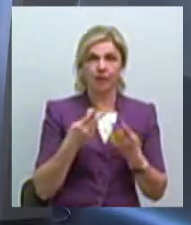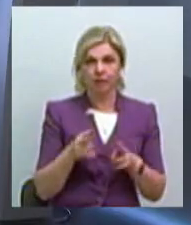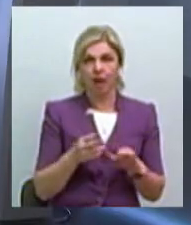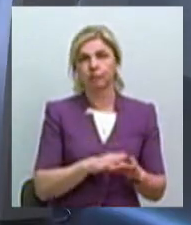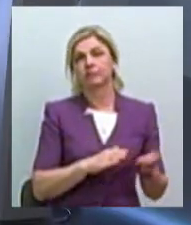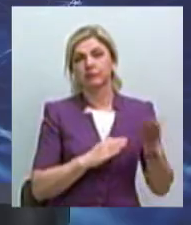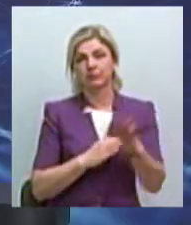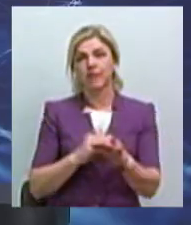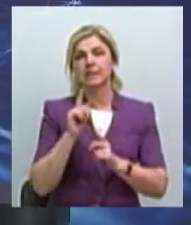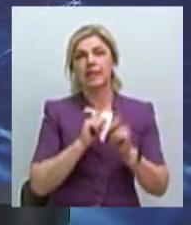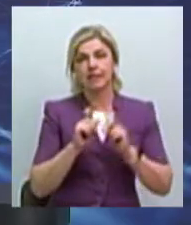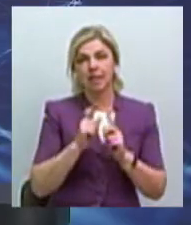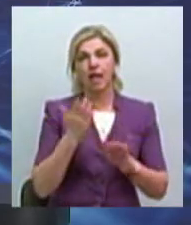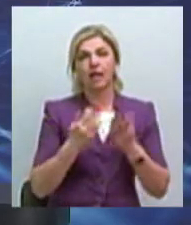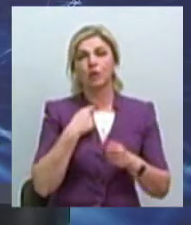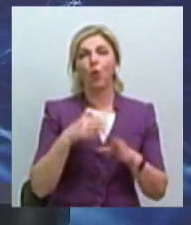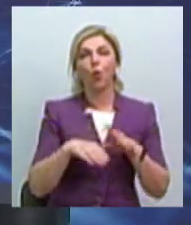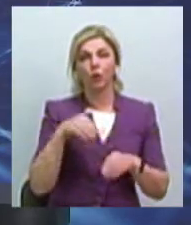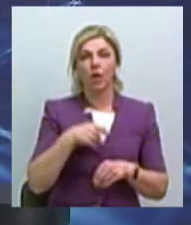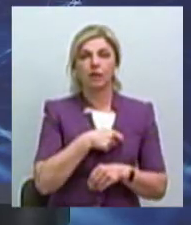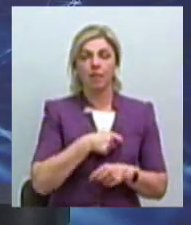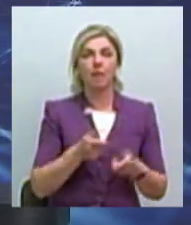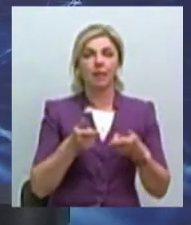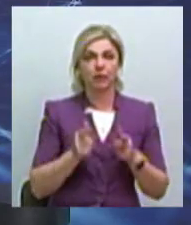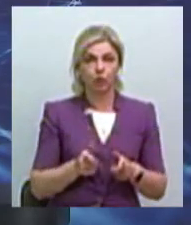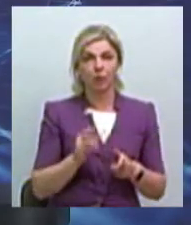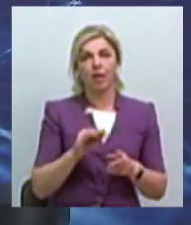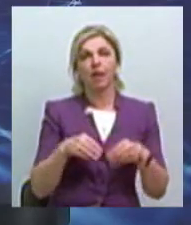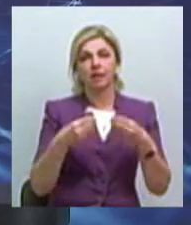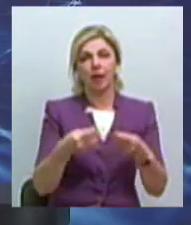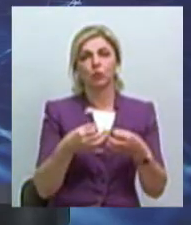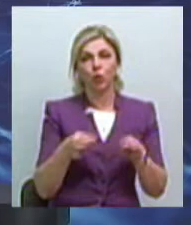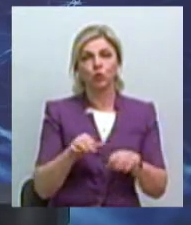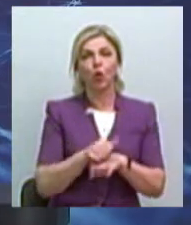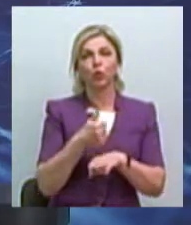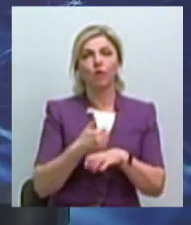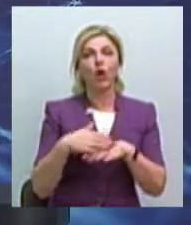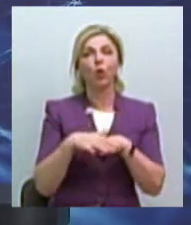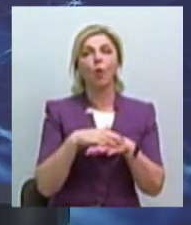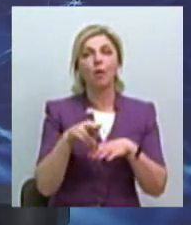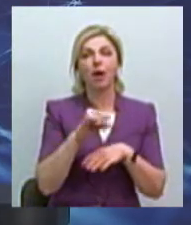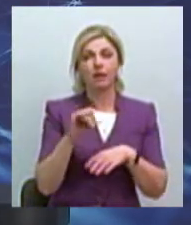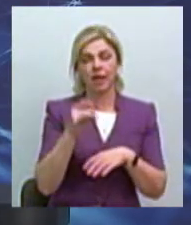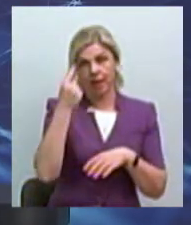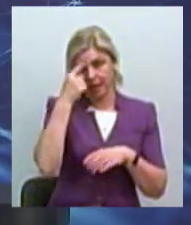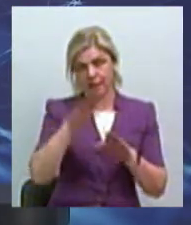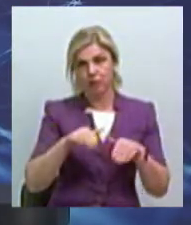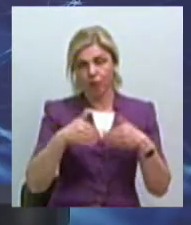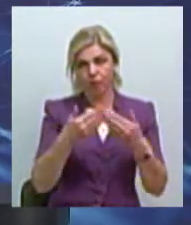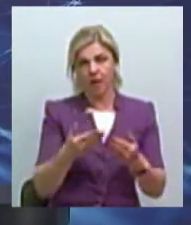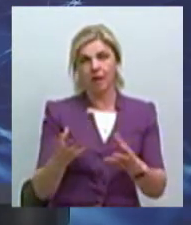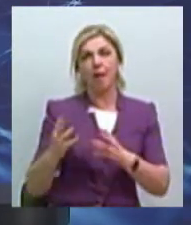сесію. Сесія, якщо голосує, депутати підтримують, то дається дозвіл голові громади ініціювати